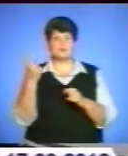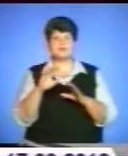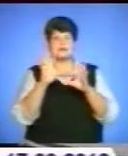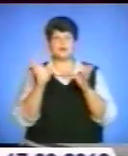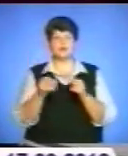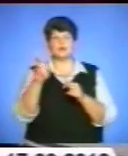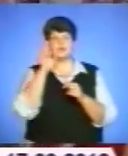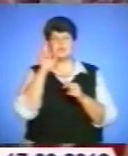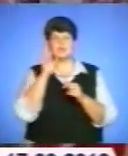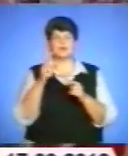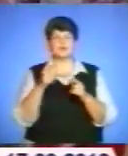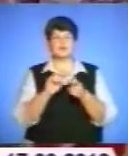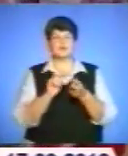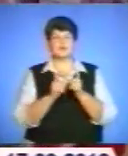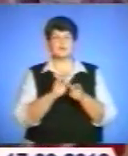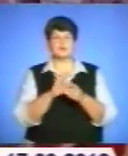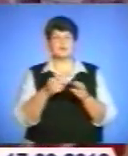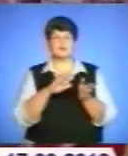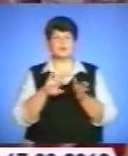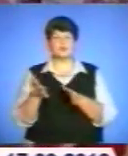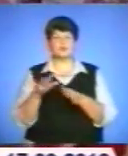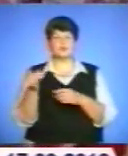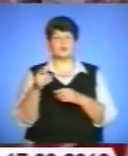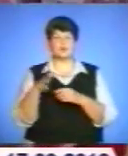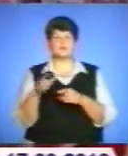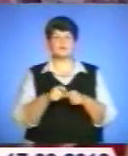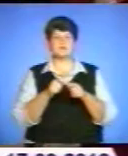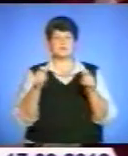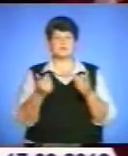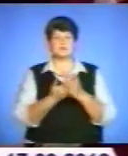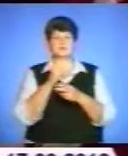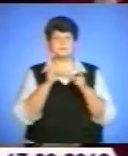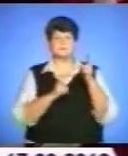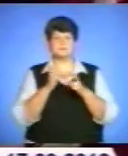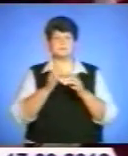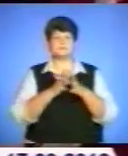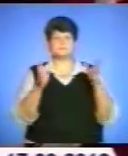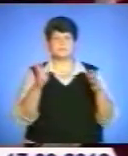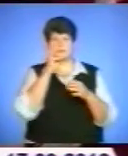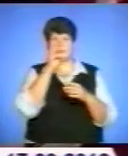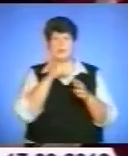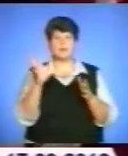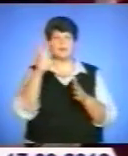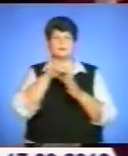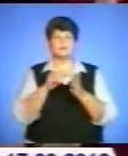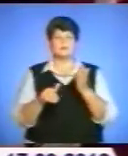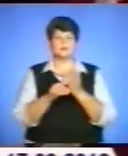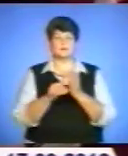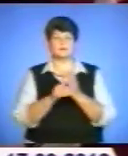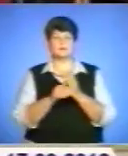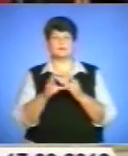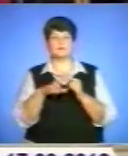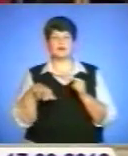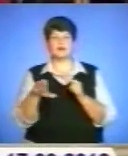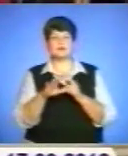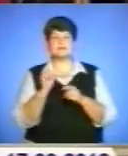оминули і Тернопільщини. Це зростання заробітних плат, відкриття нових заводів, приріст інвестицій у краї. Серед завдань, які